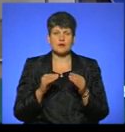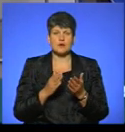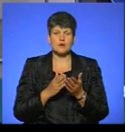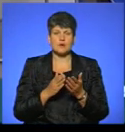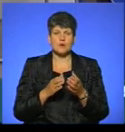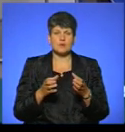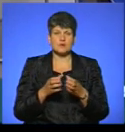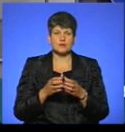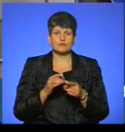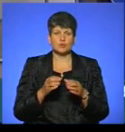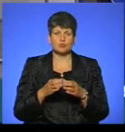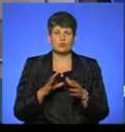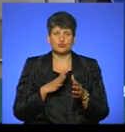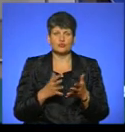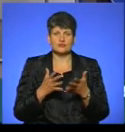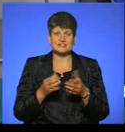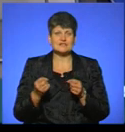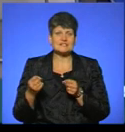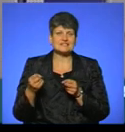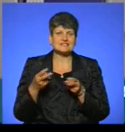було встановлено скид